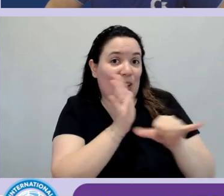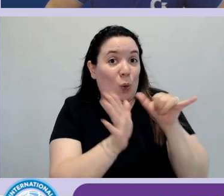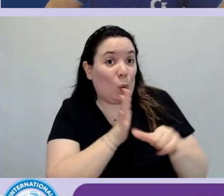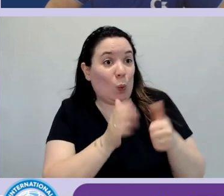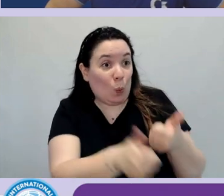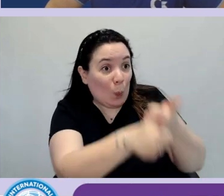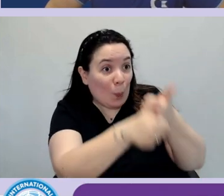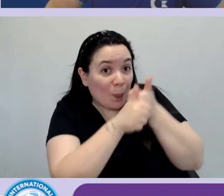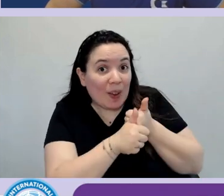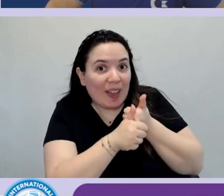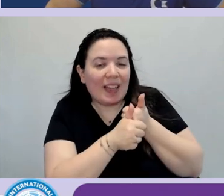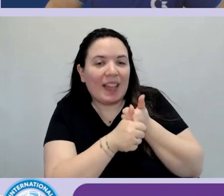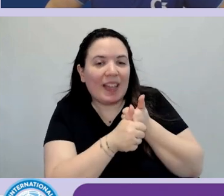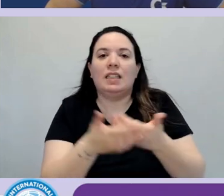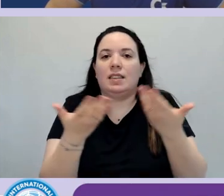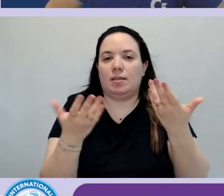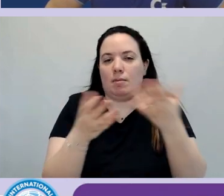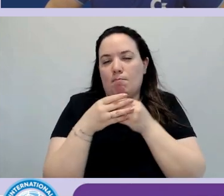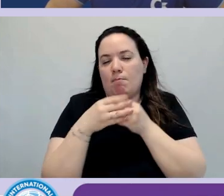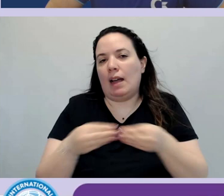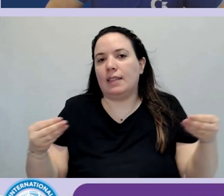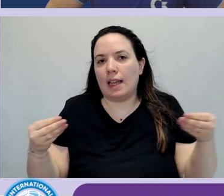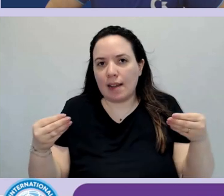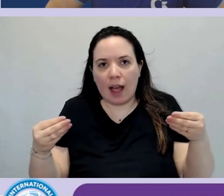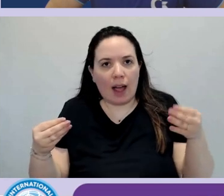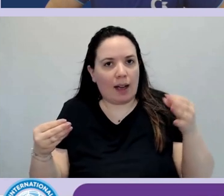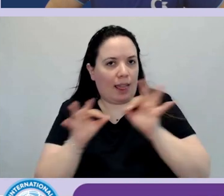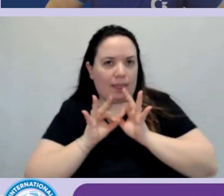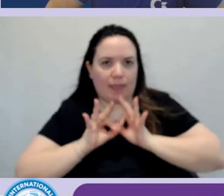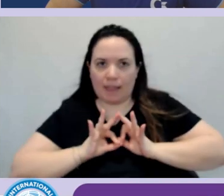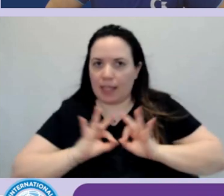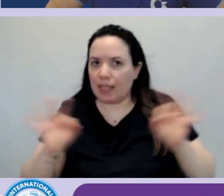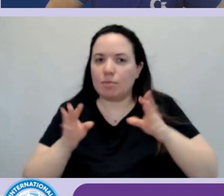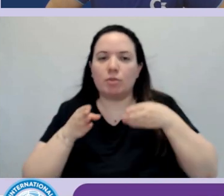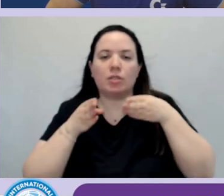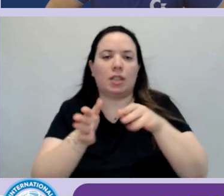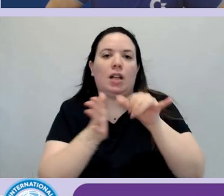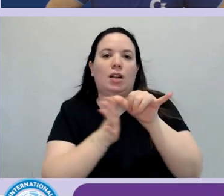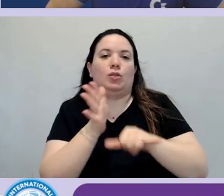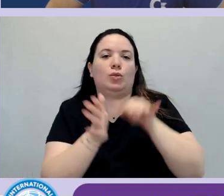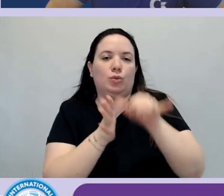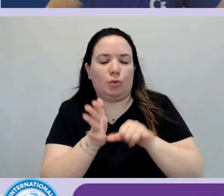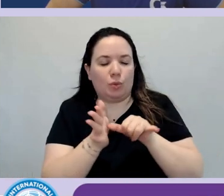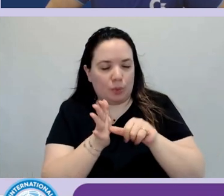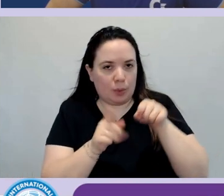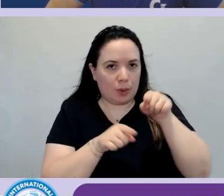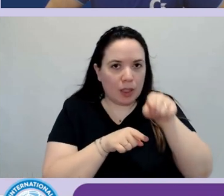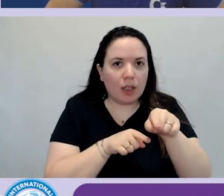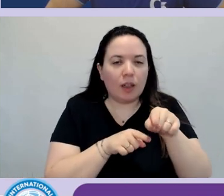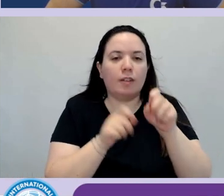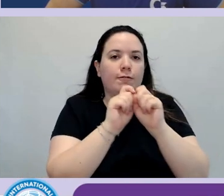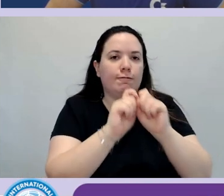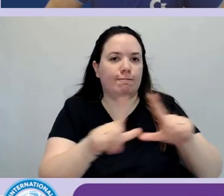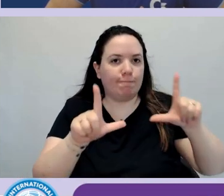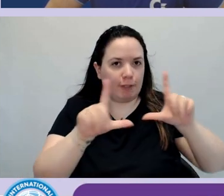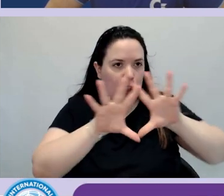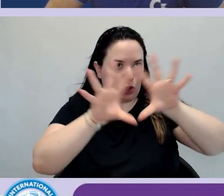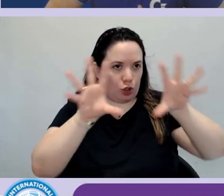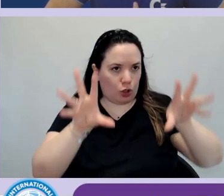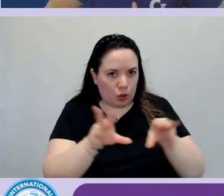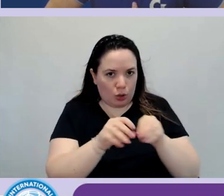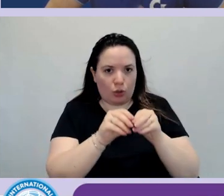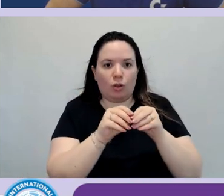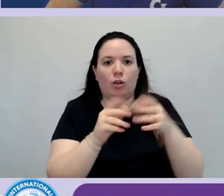su YouTube tutto il materiale come abbiamo detto rimarrà disponibile sul canale YouTube sia come video